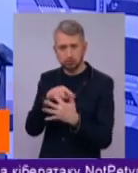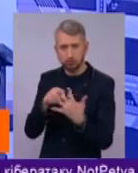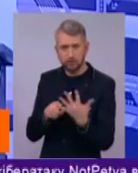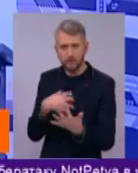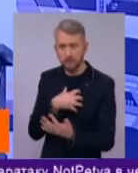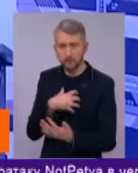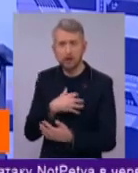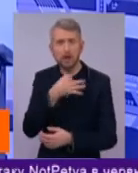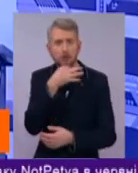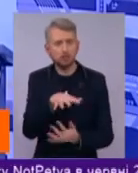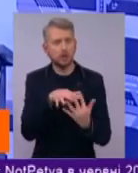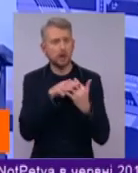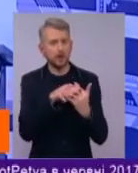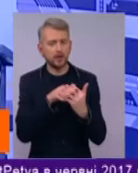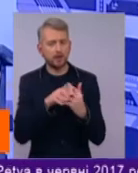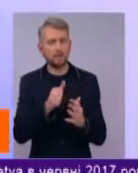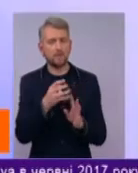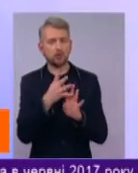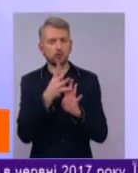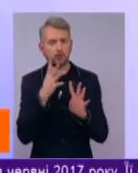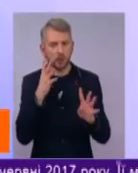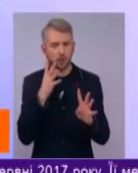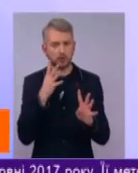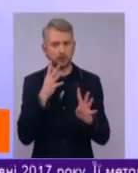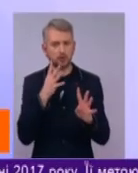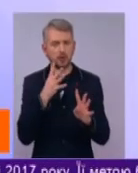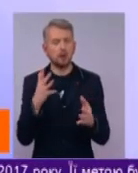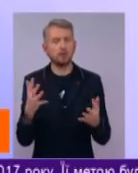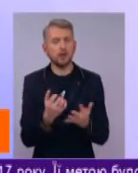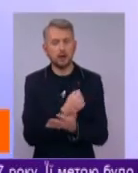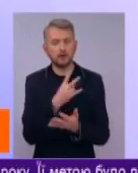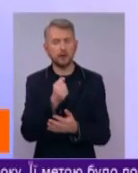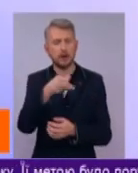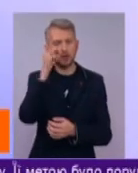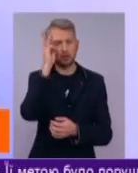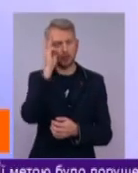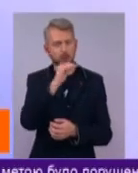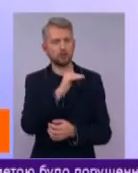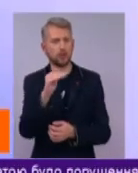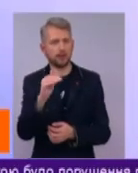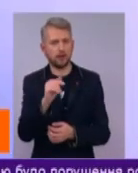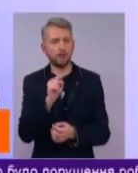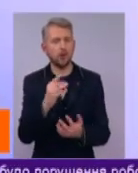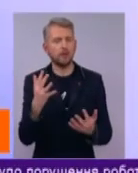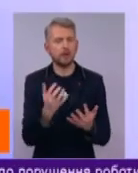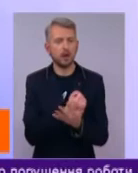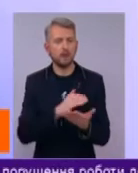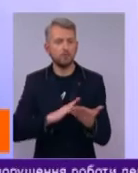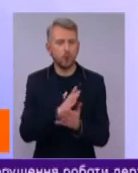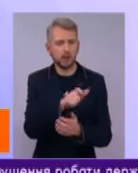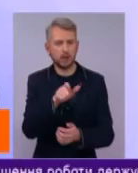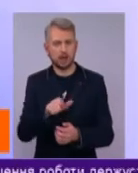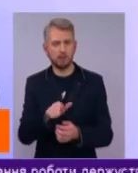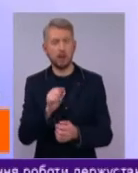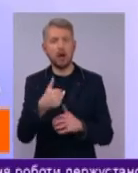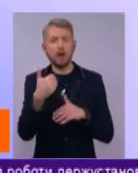але будь-яка війна в першу чергу виграється на дипломатичному рівні. Вона виграється політиками,